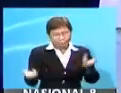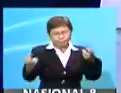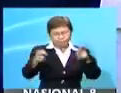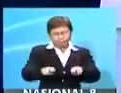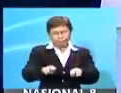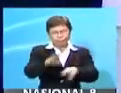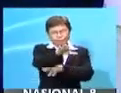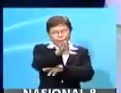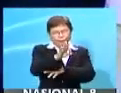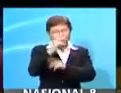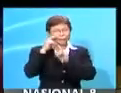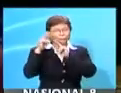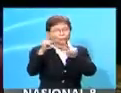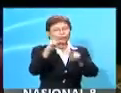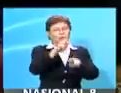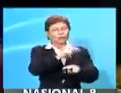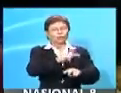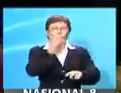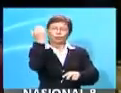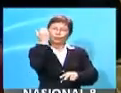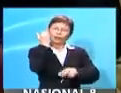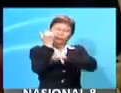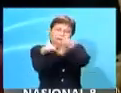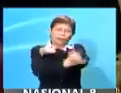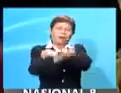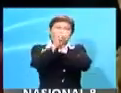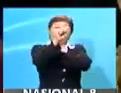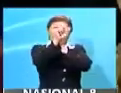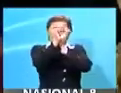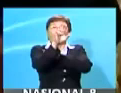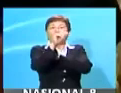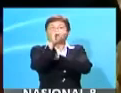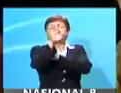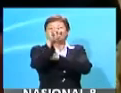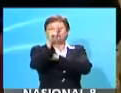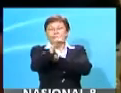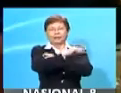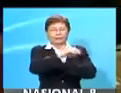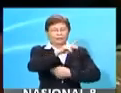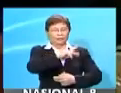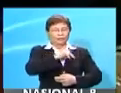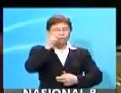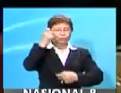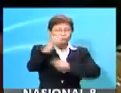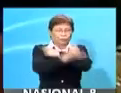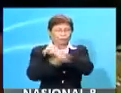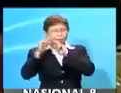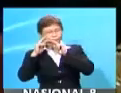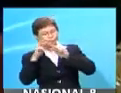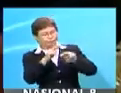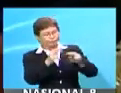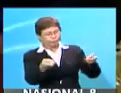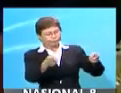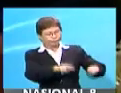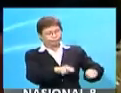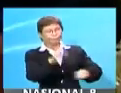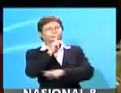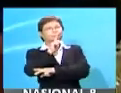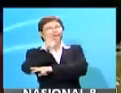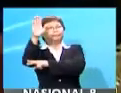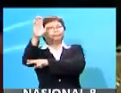Rasmi pelatikan disaksikan oleh ketua Hakim negara Tun Arifin Zakaria dan ketua seusa negara Tan Sri Dr Ali hamsah